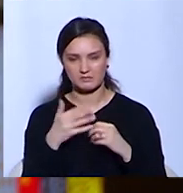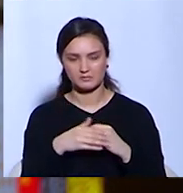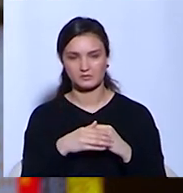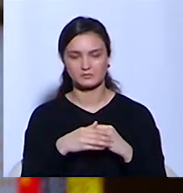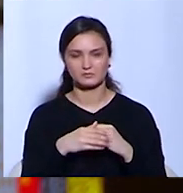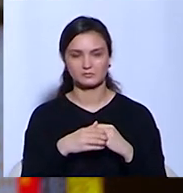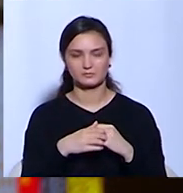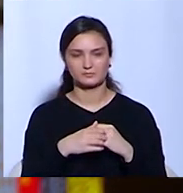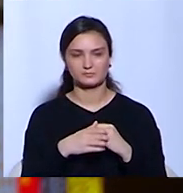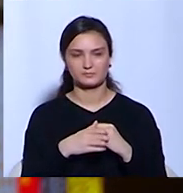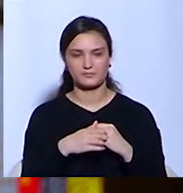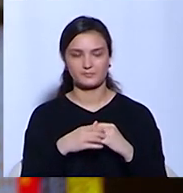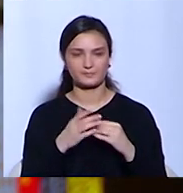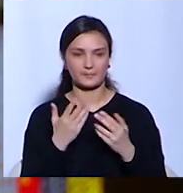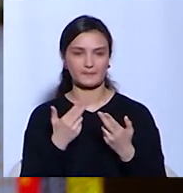რომლებიც